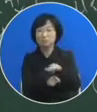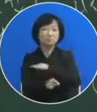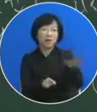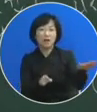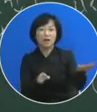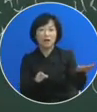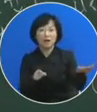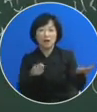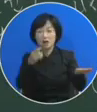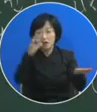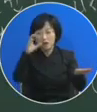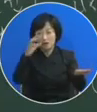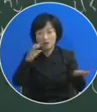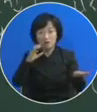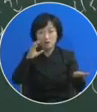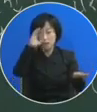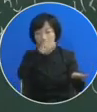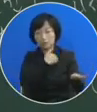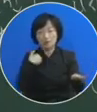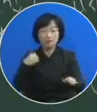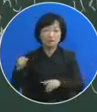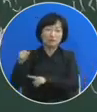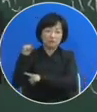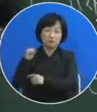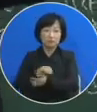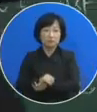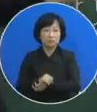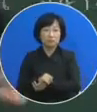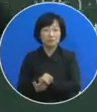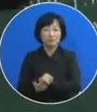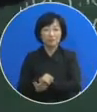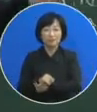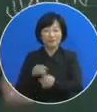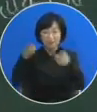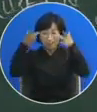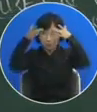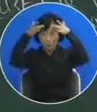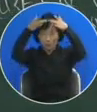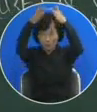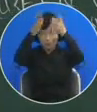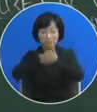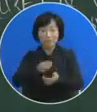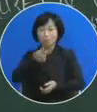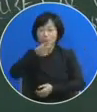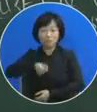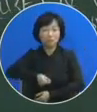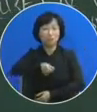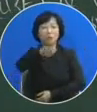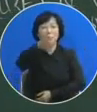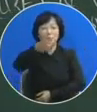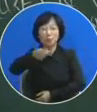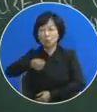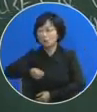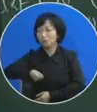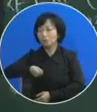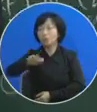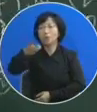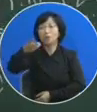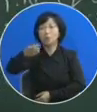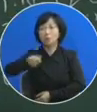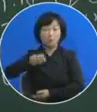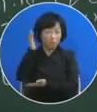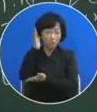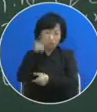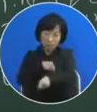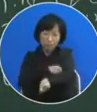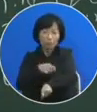그 뭐 예수도 하는 거 없으면 꽃가루 묻어서 뭐 뿌리고 이렇게 좀. And he doesn't even give any kind of message. He wears that little crooked hat and he just